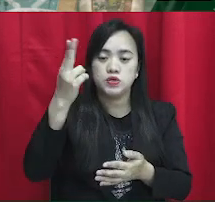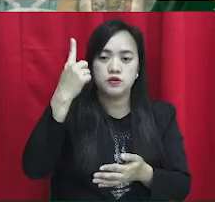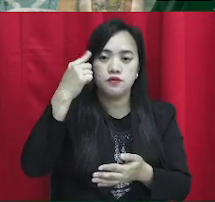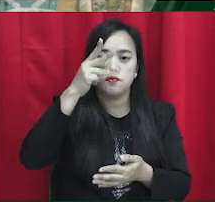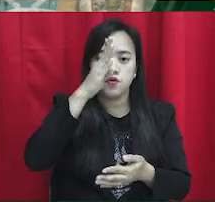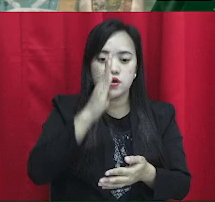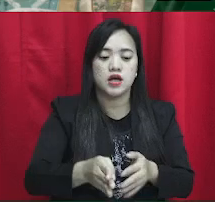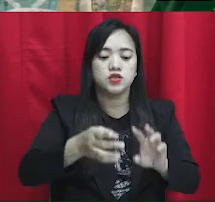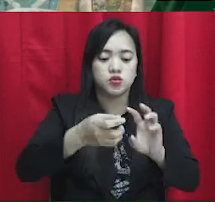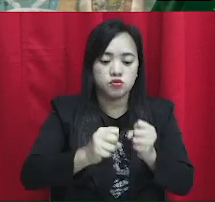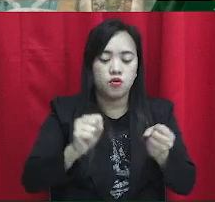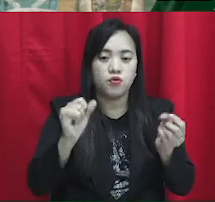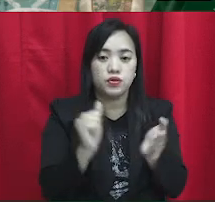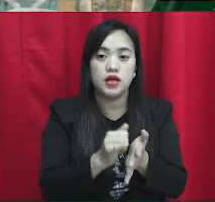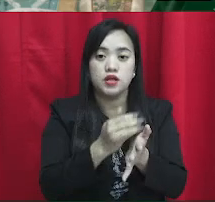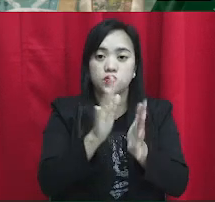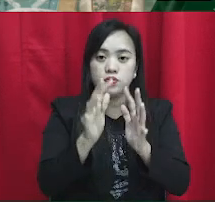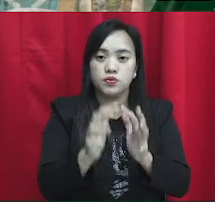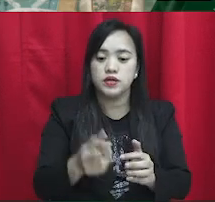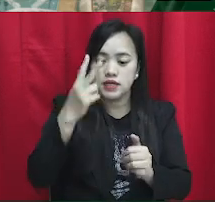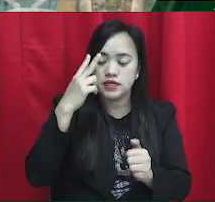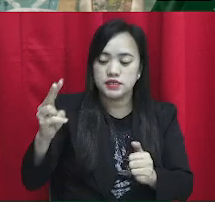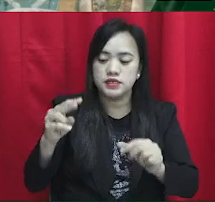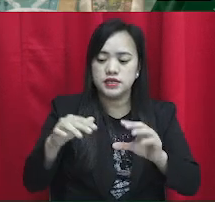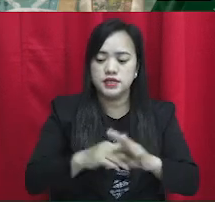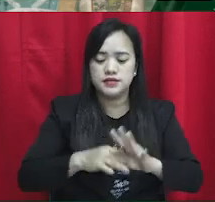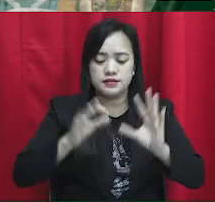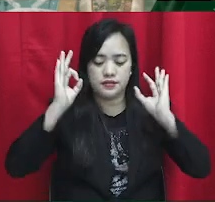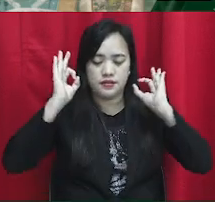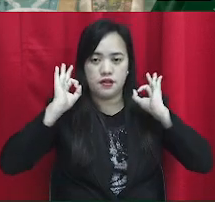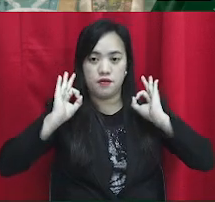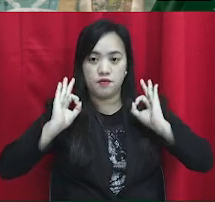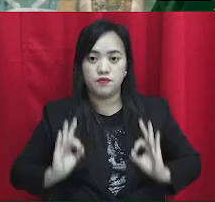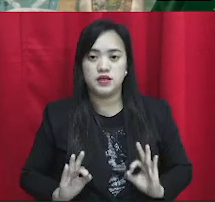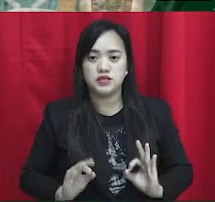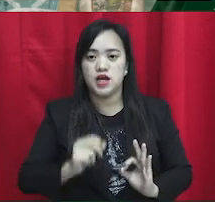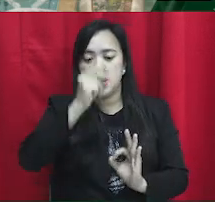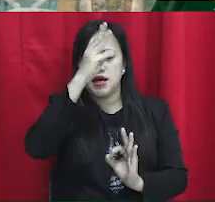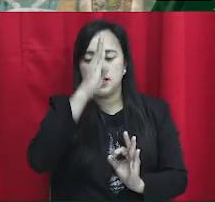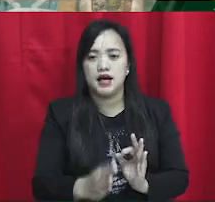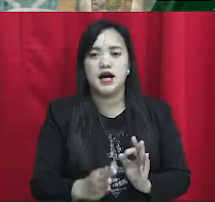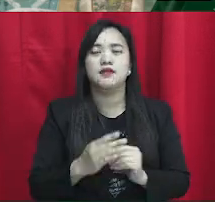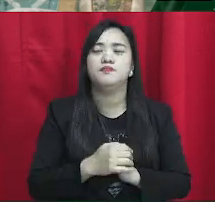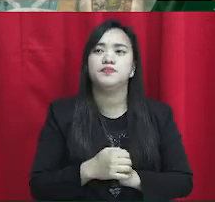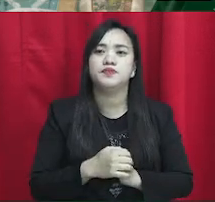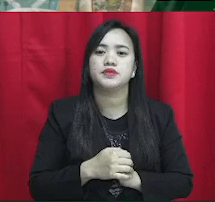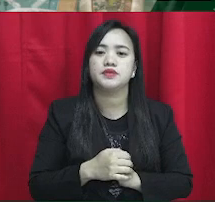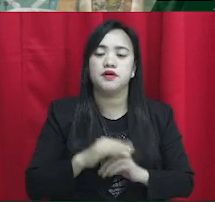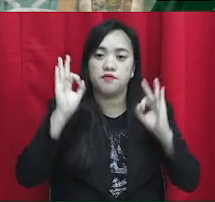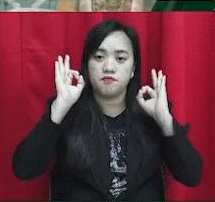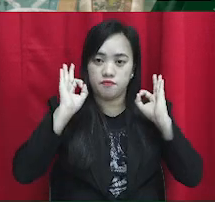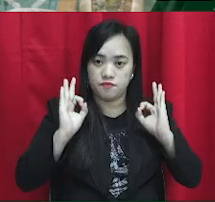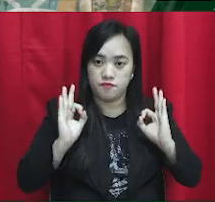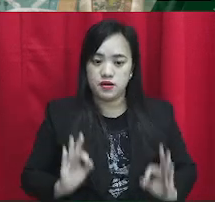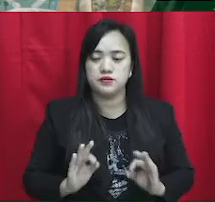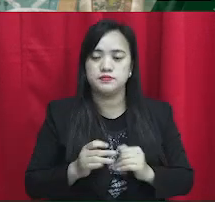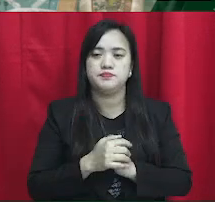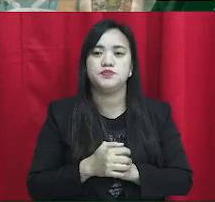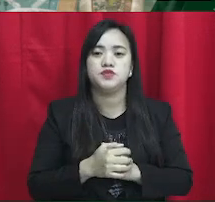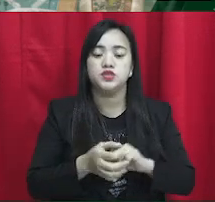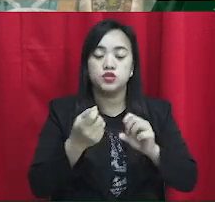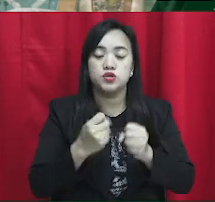Diyos para ang tao, sa kanyang pagkakatawang tao. Ang Diyos ay nagkatawang tao. You see? So,